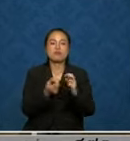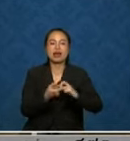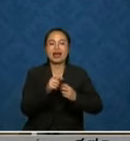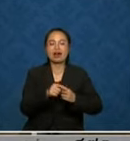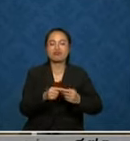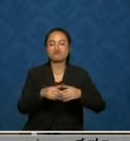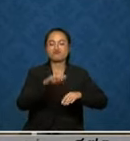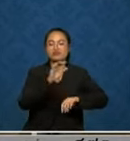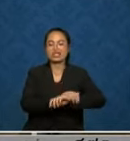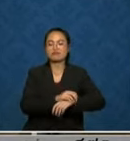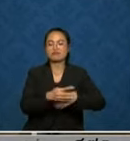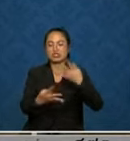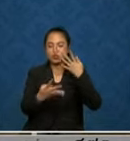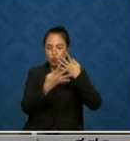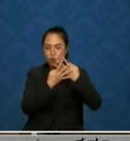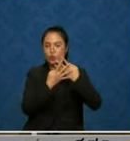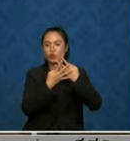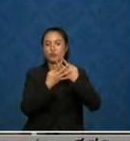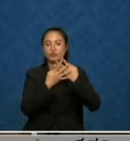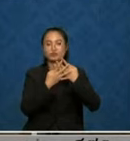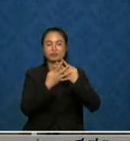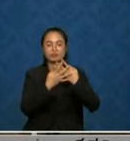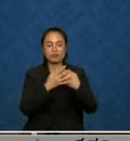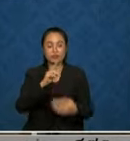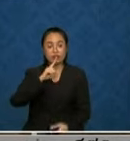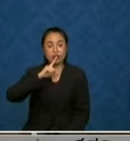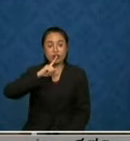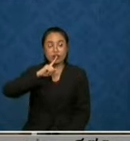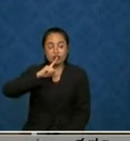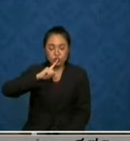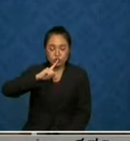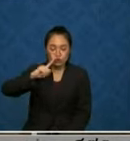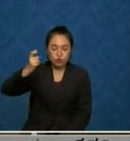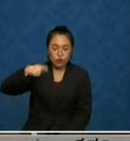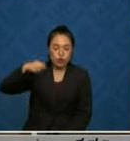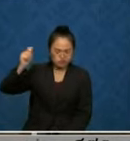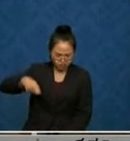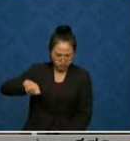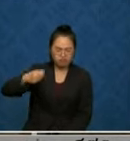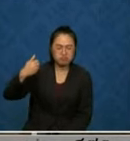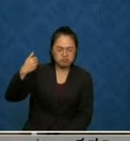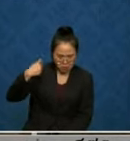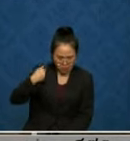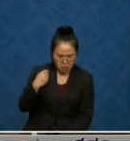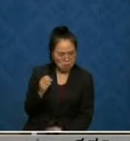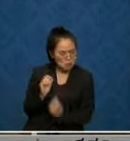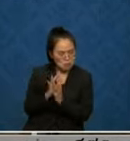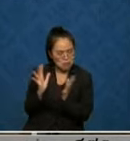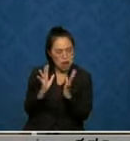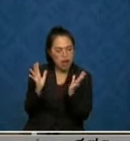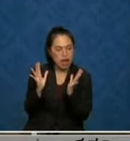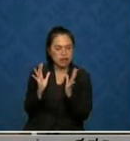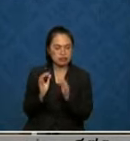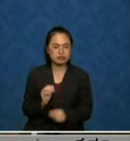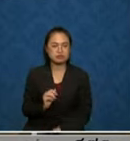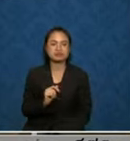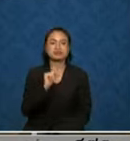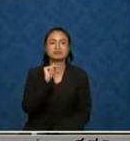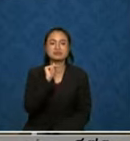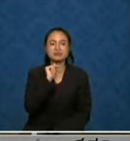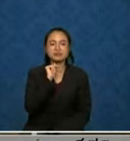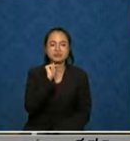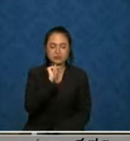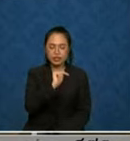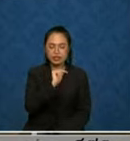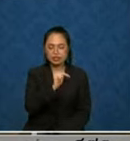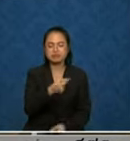คุกนะฮะแล้วคดีความฟ้องร้องกันก็มีมากมายท่านประธานนี่ก็คือความสิ่งที่เหมือน